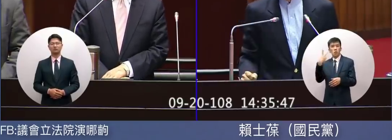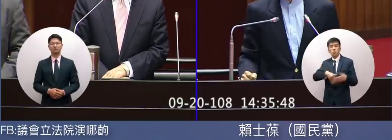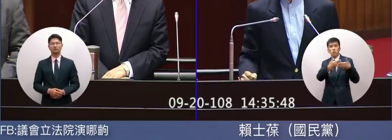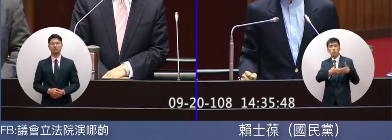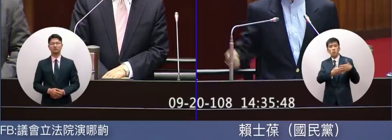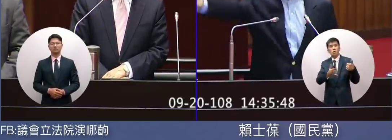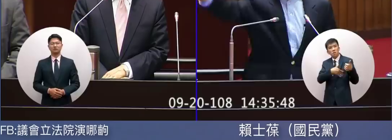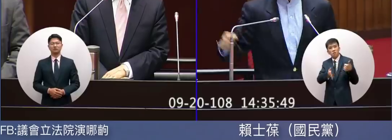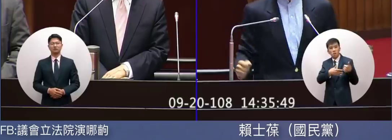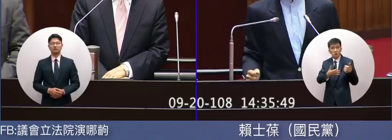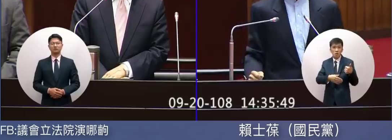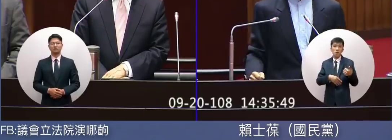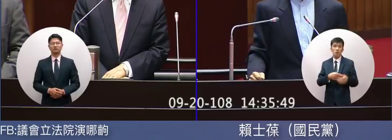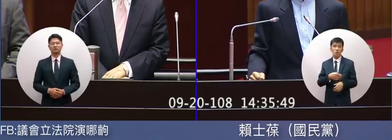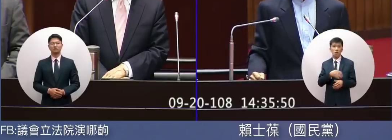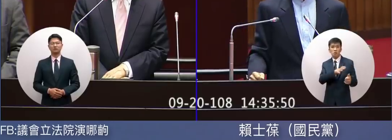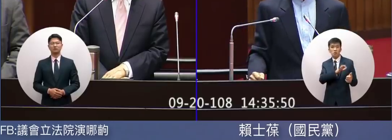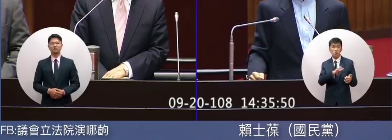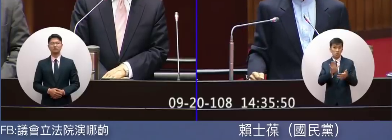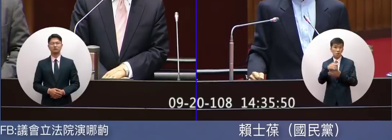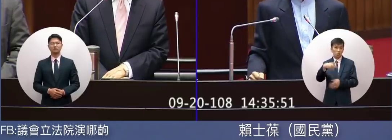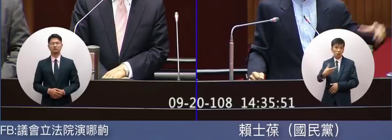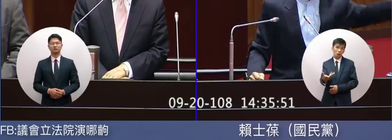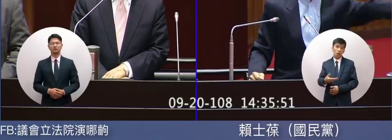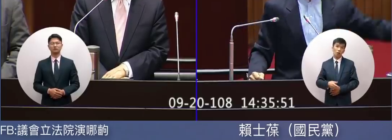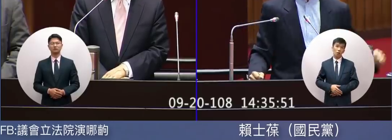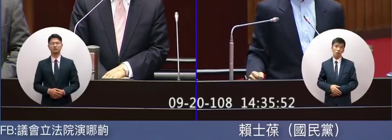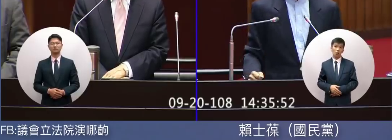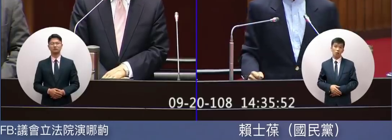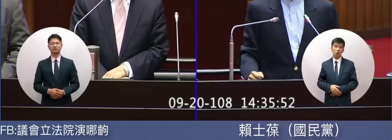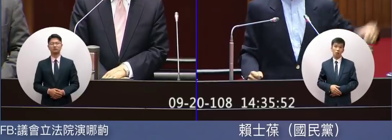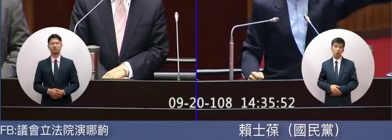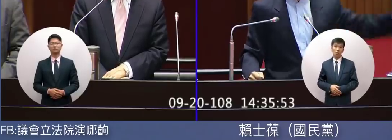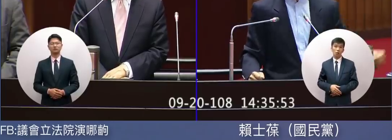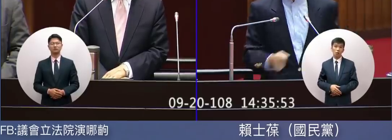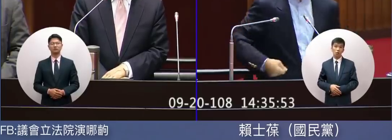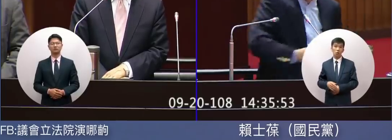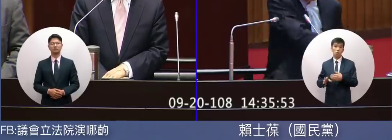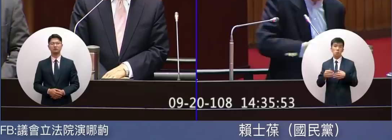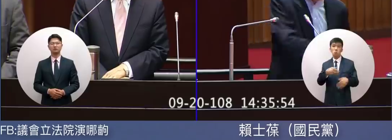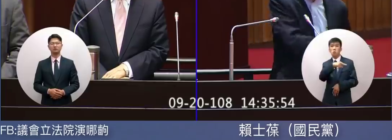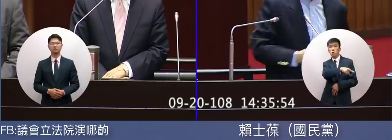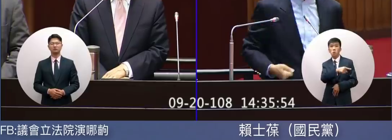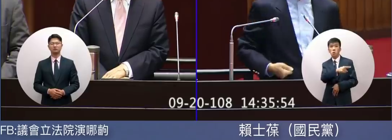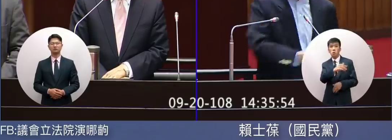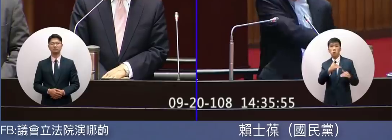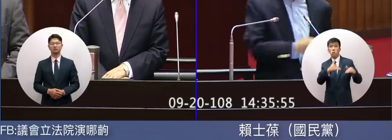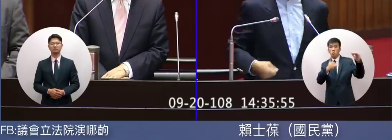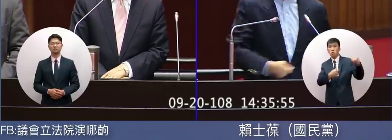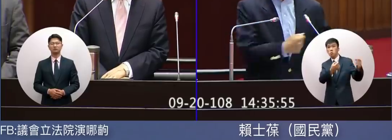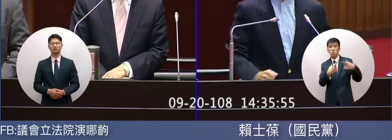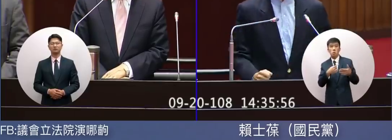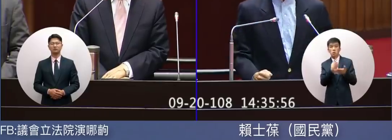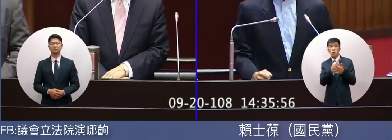拼命戳老共，可以不要戳他嘛？那旁边的邻居啊，都看大喊，那都不必要拿扁钻打